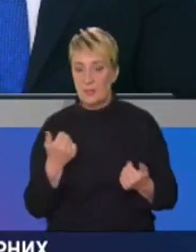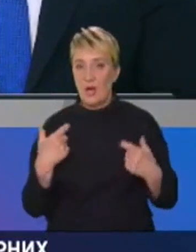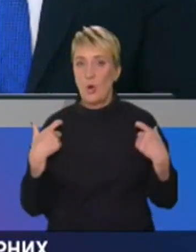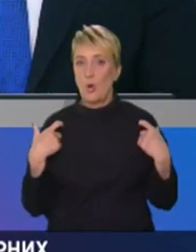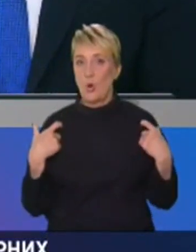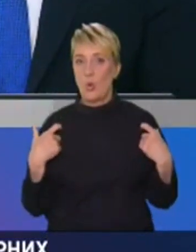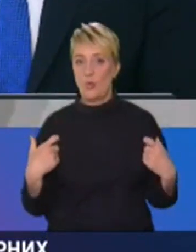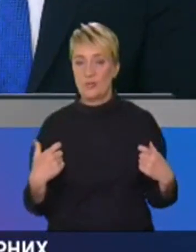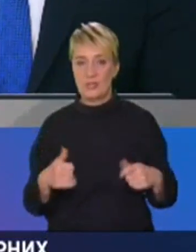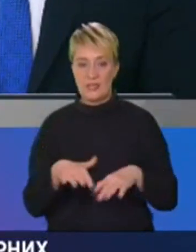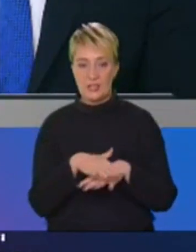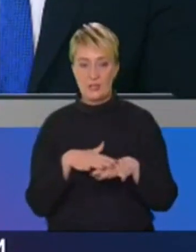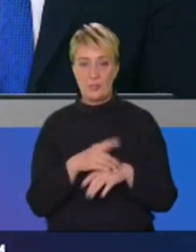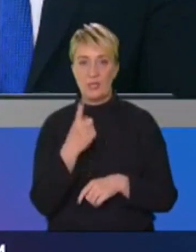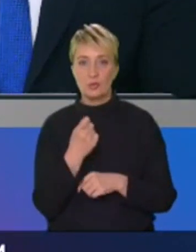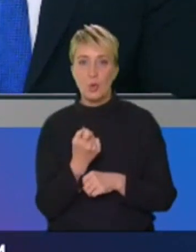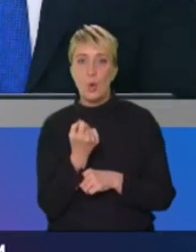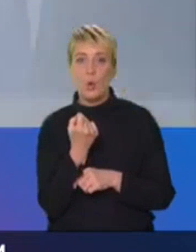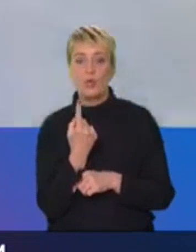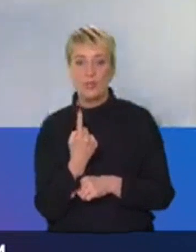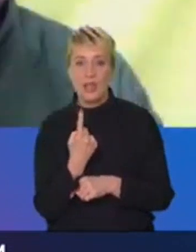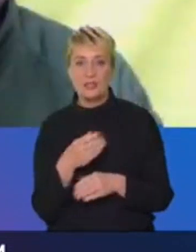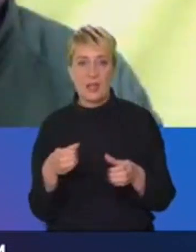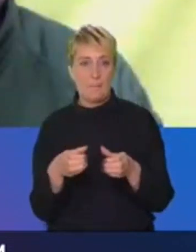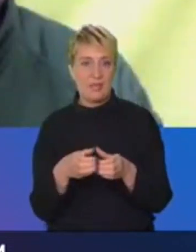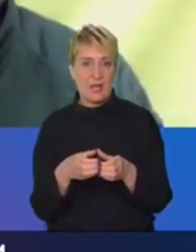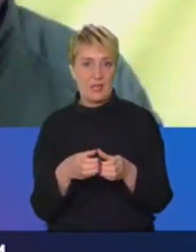зв'язків з громадськістю 112-ї бригади сил ТРО ЗСУ,